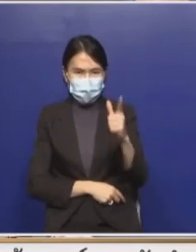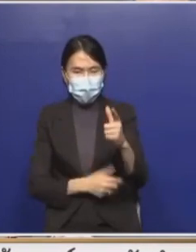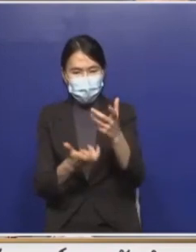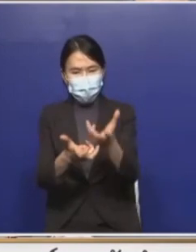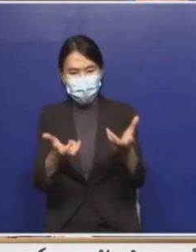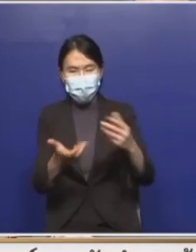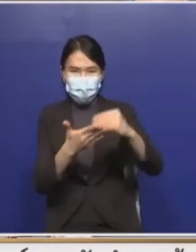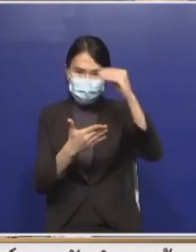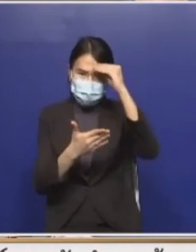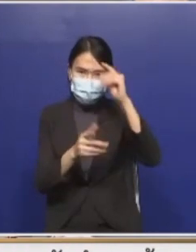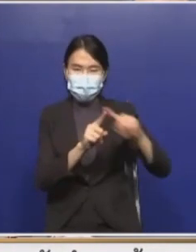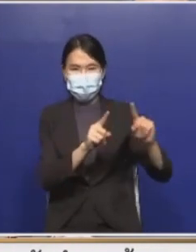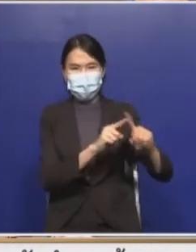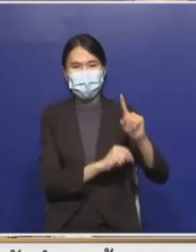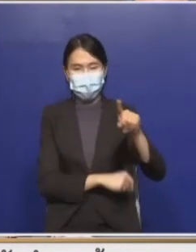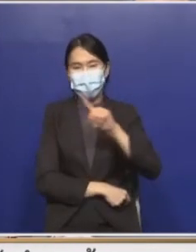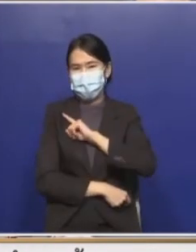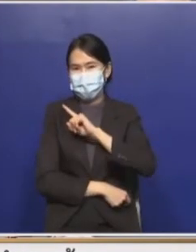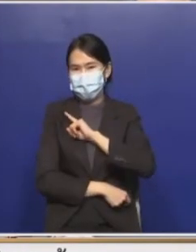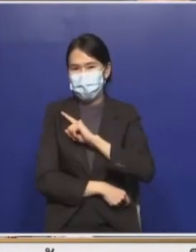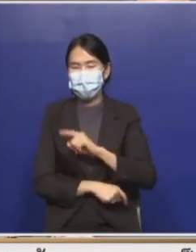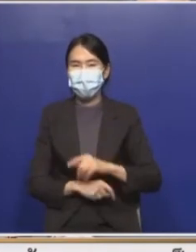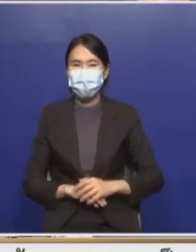ณ์การเรียนแทนเข